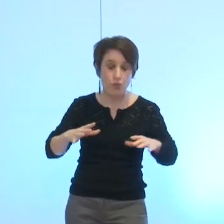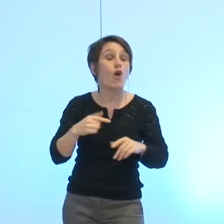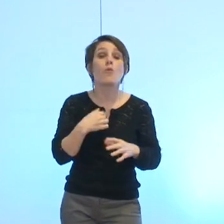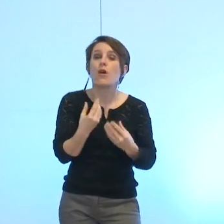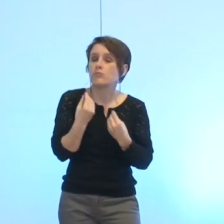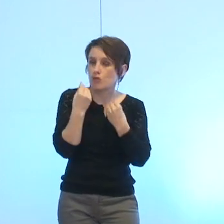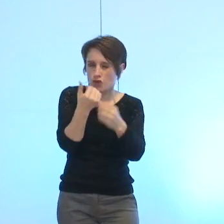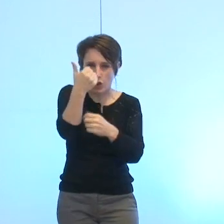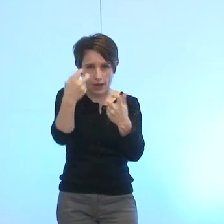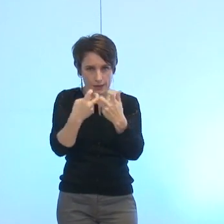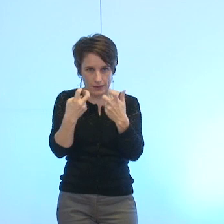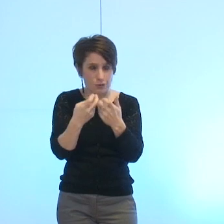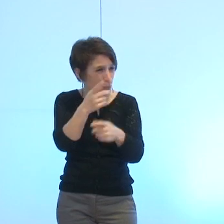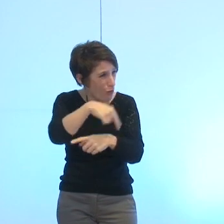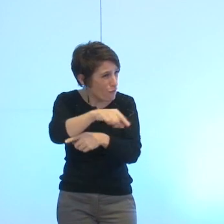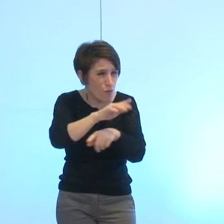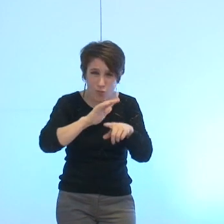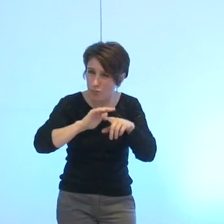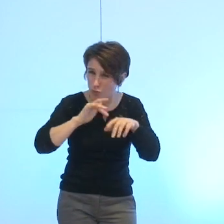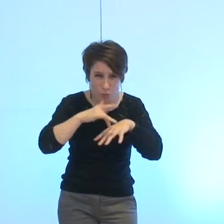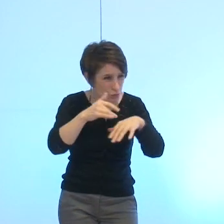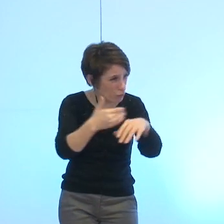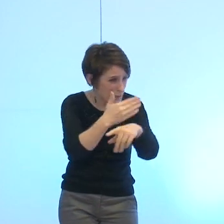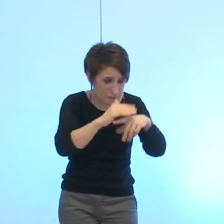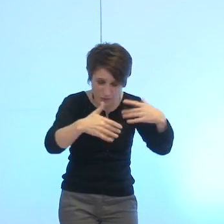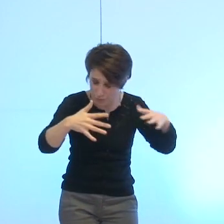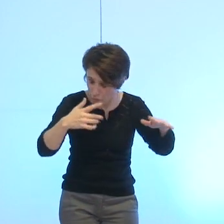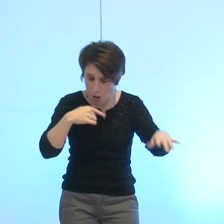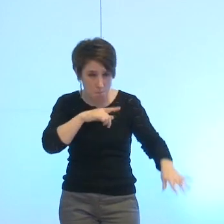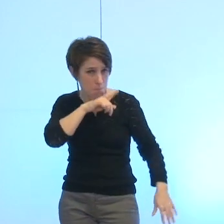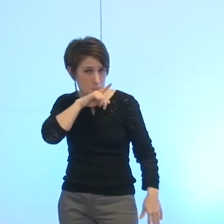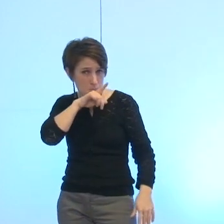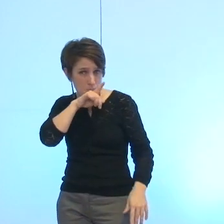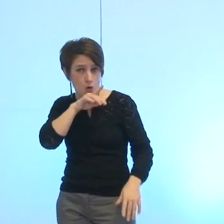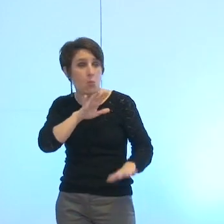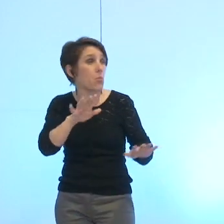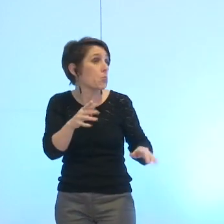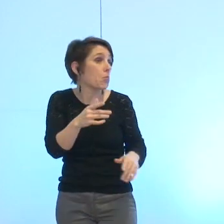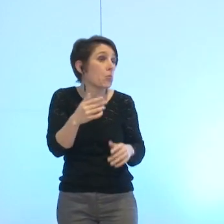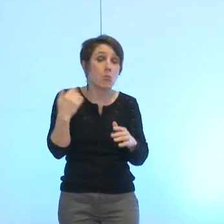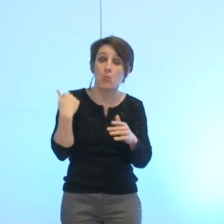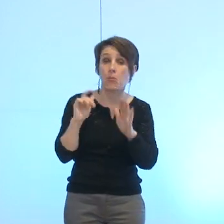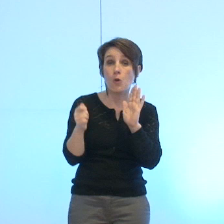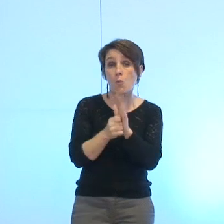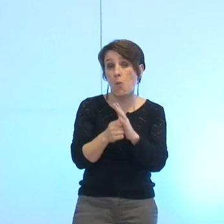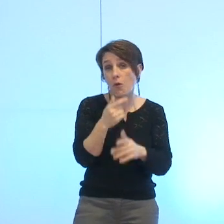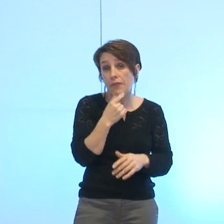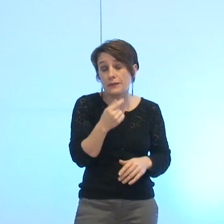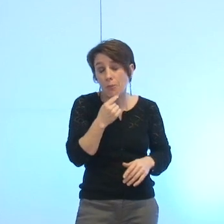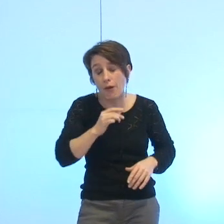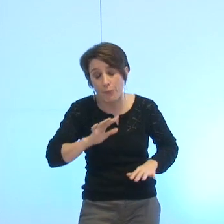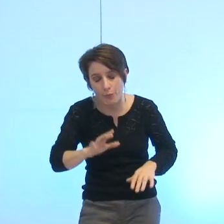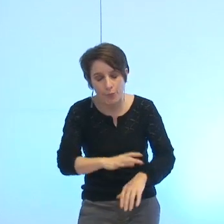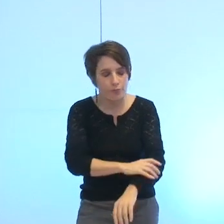seul exemple vous l'avez fait c'est un choix et moi je n'ai rien trouvé à redire c'est sympathique comme moment je